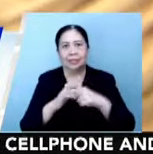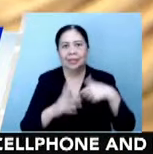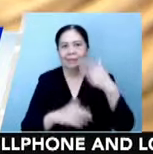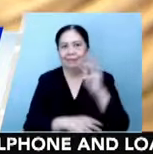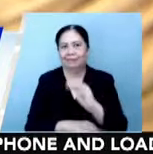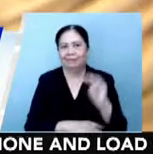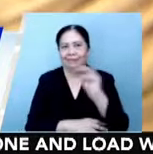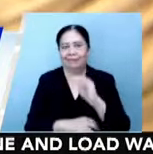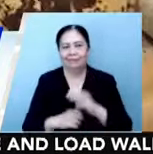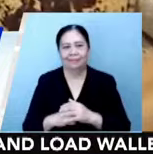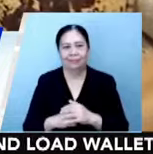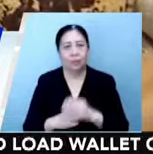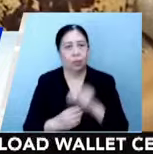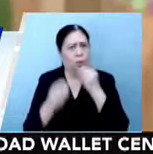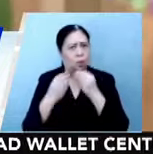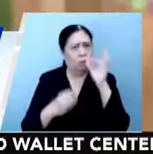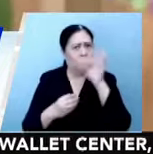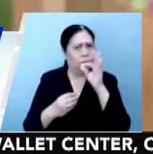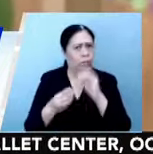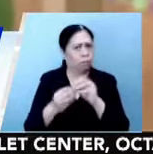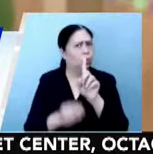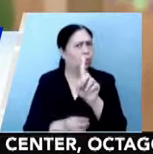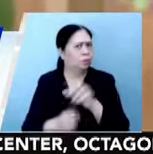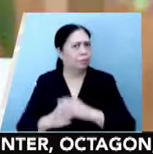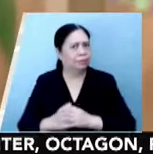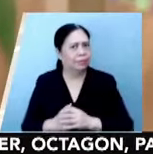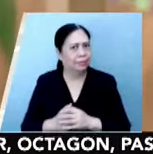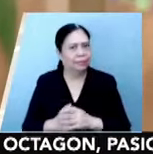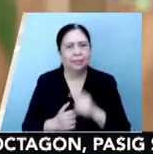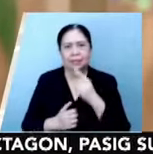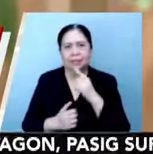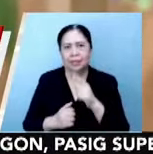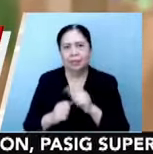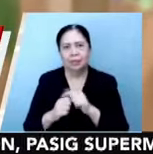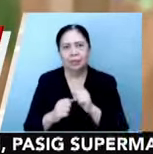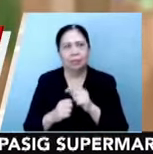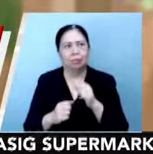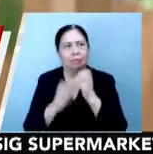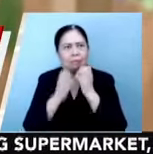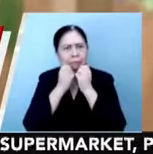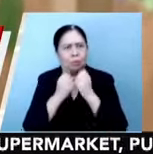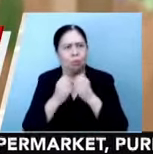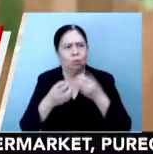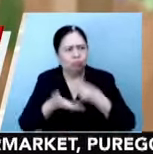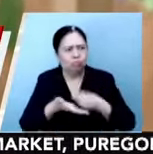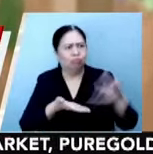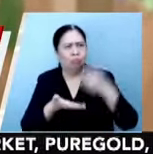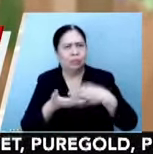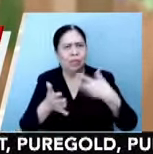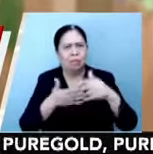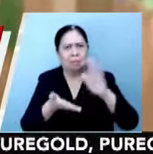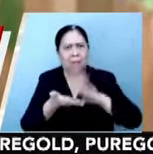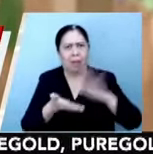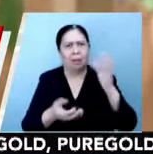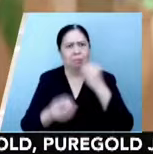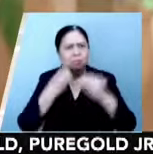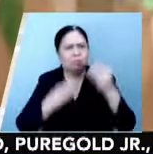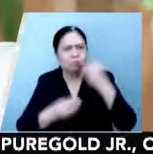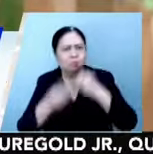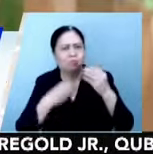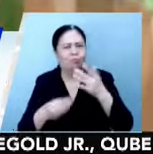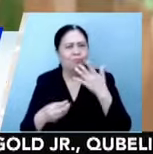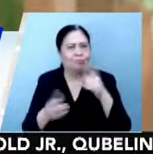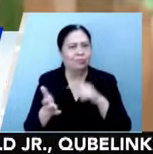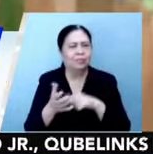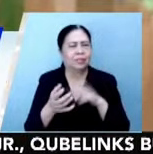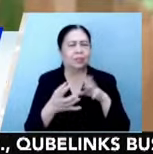ang pagkain Pilipino number one eh. Sabi ko nga hindi magtitipid ang Pilipino kahit mga mahal, di ba, pagdating sa pagkain. At saka ang yaman